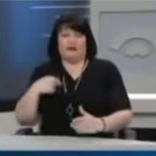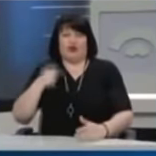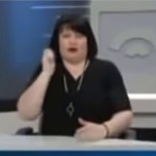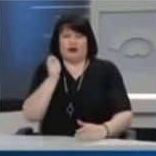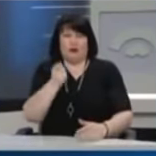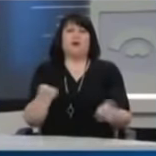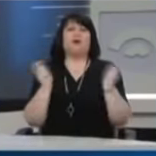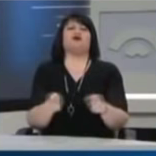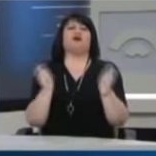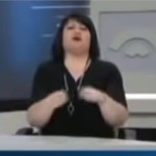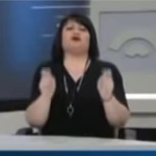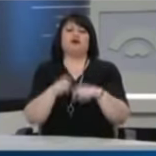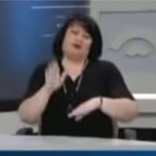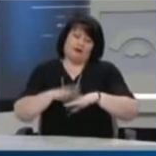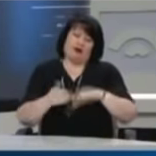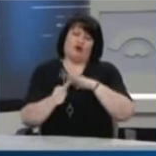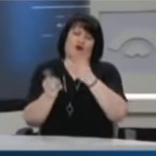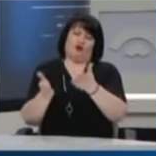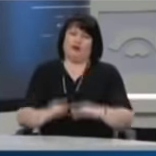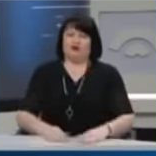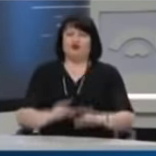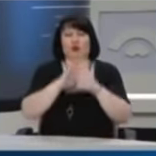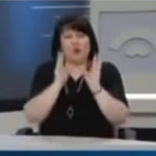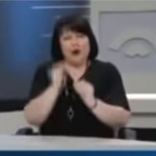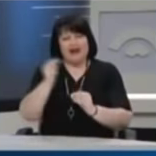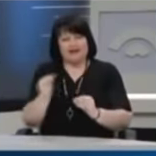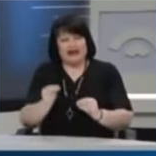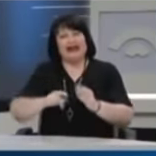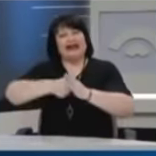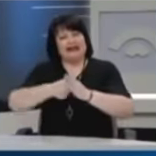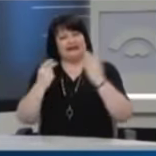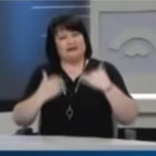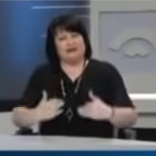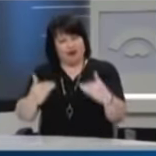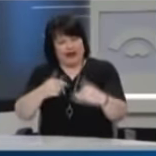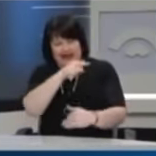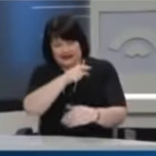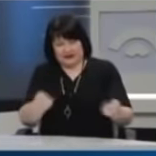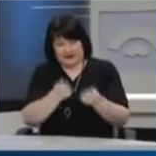συζητήσουμε λοιπόν για όλα αυτά, κύριε Τσίπρα, όταν κλείσει η Βουλή, όταν